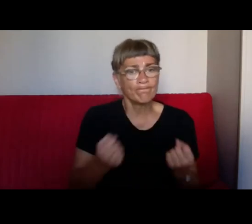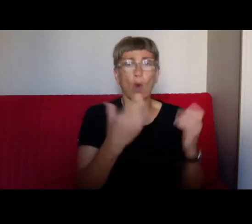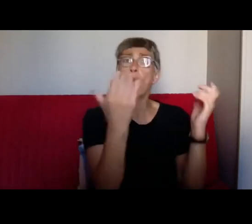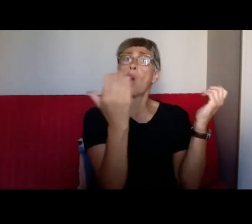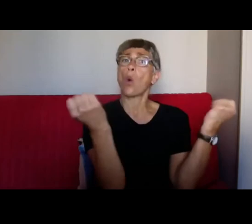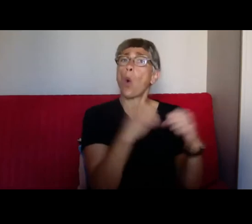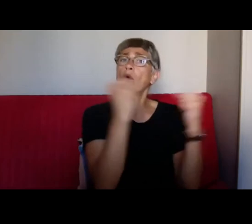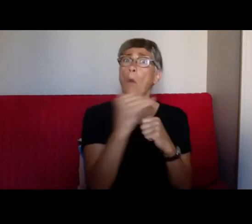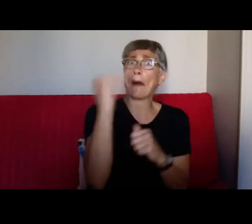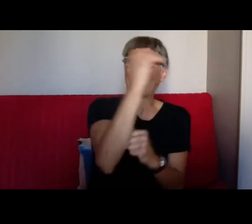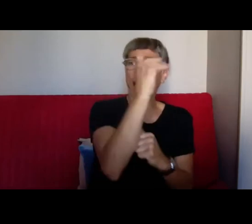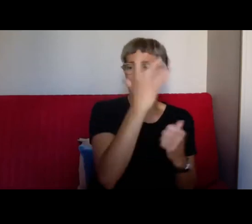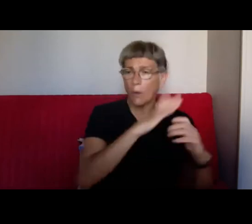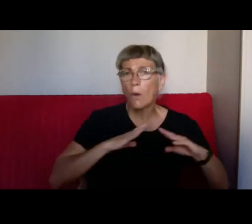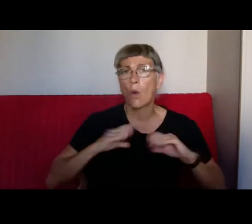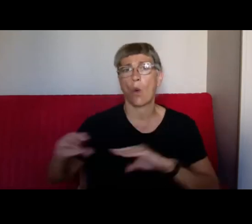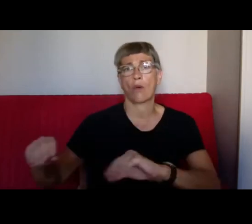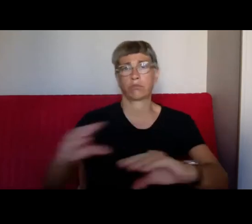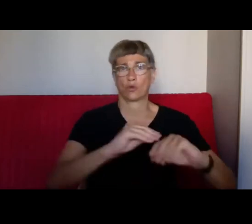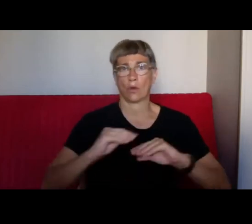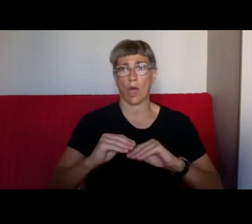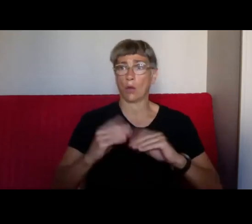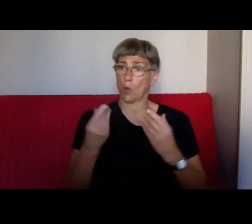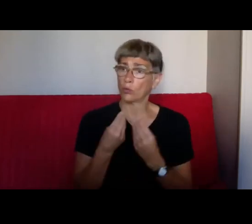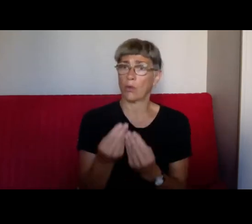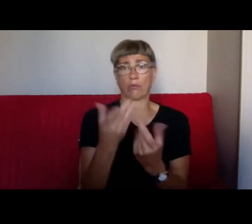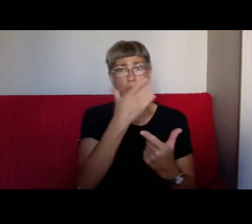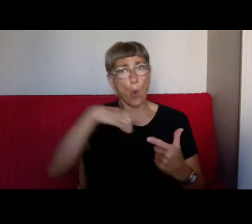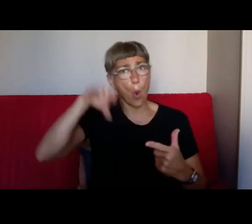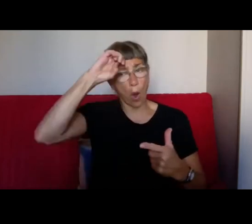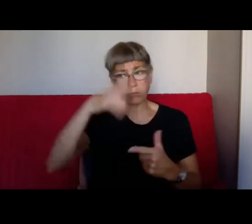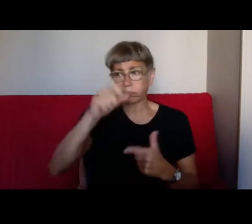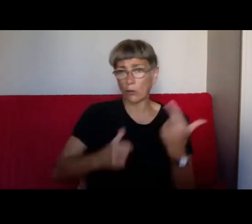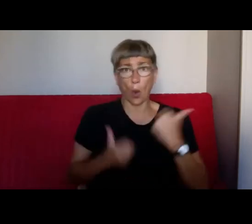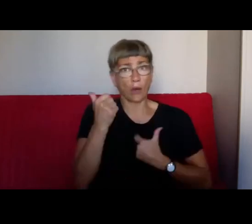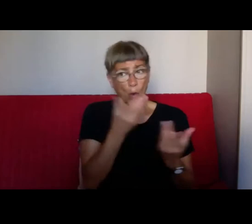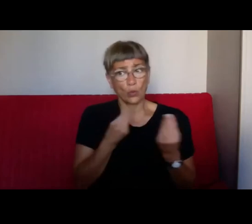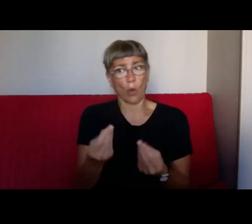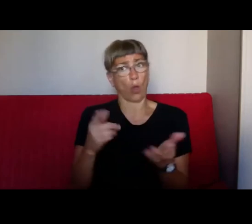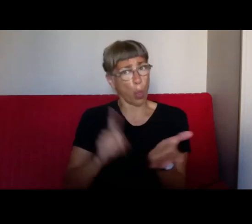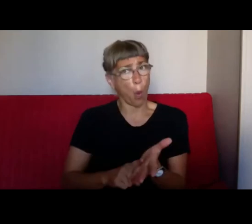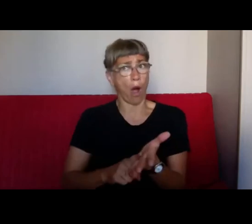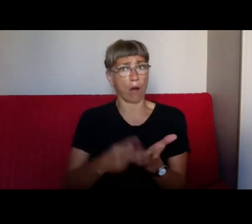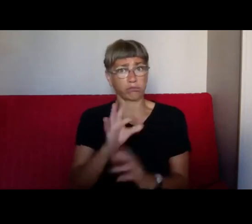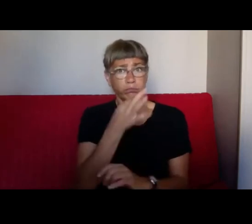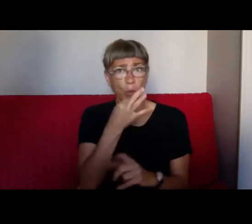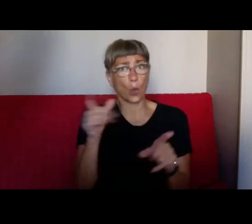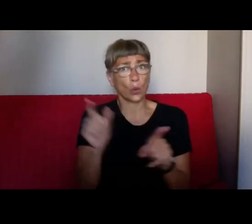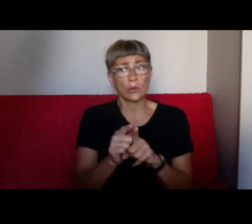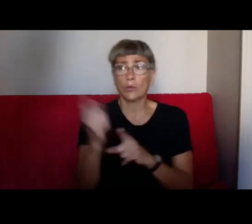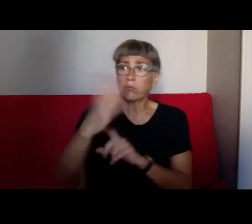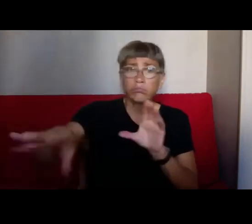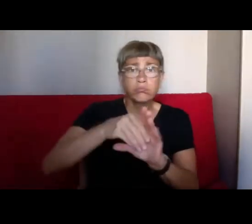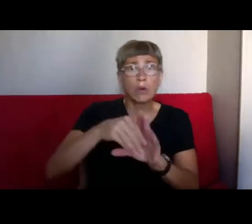et promouvoir une Europe sans entrave qui donne aux personnes handicapées les moyens de jouir de leurs droits et de participer pleinement à la société